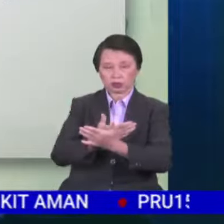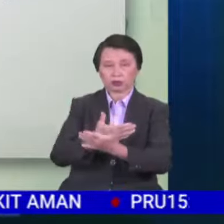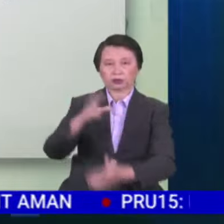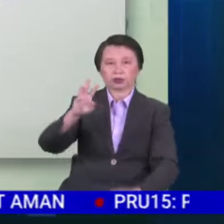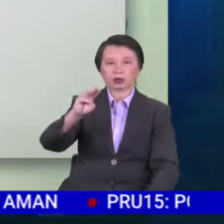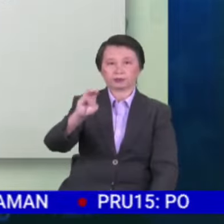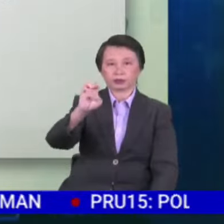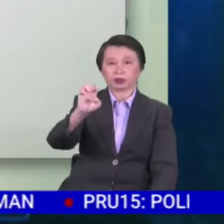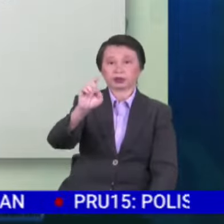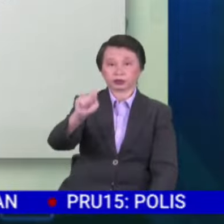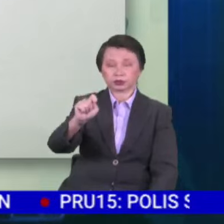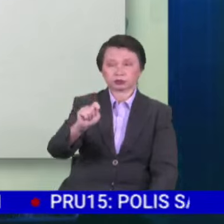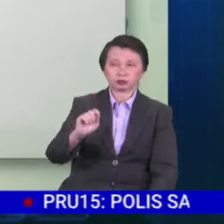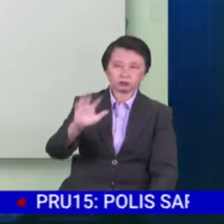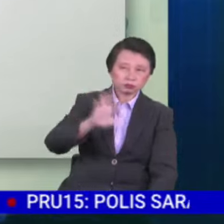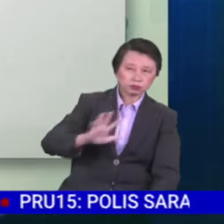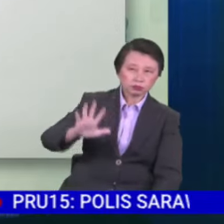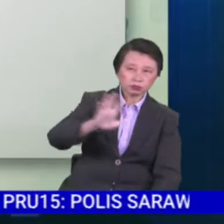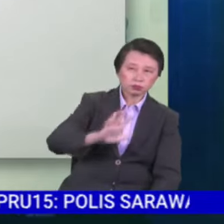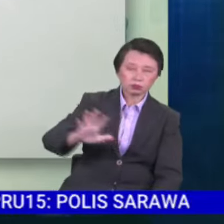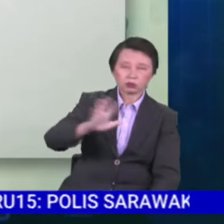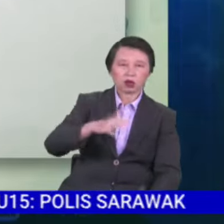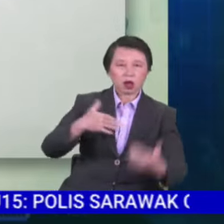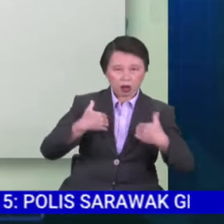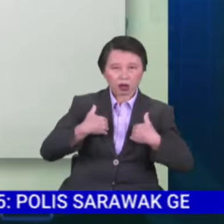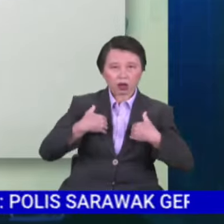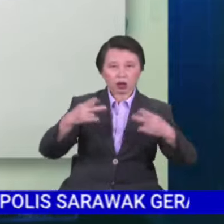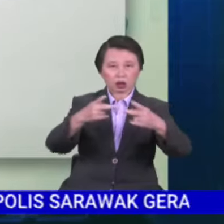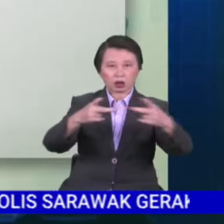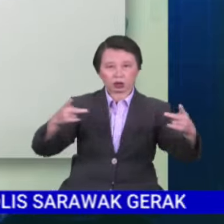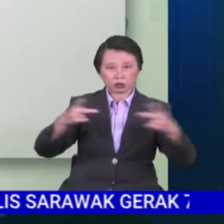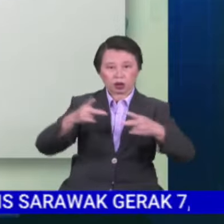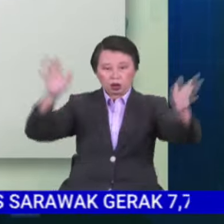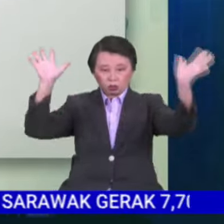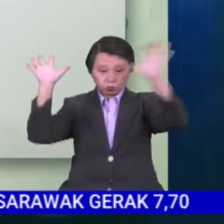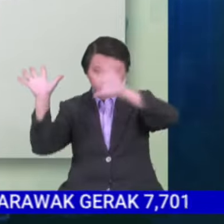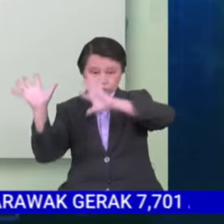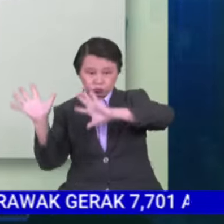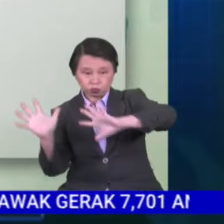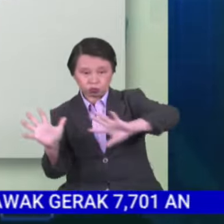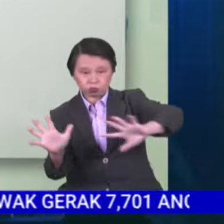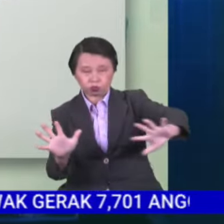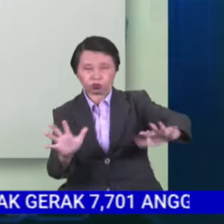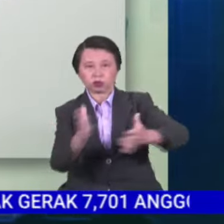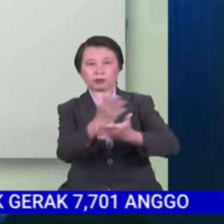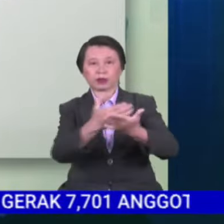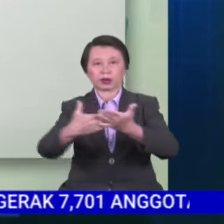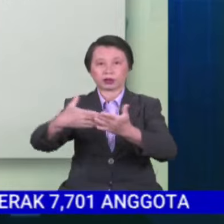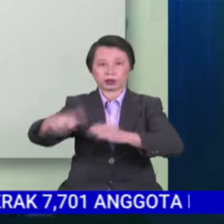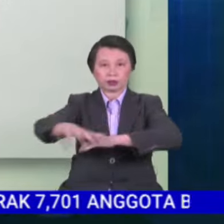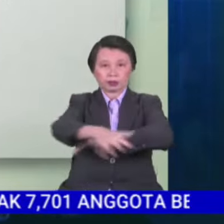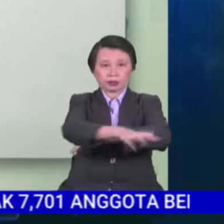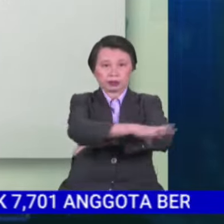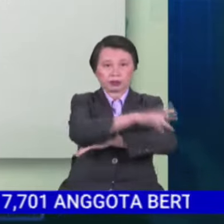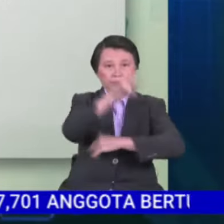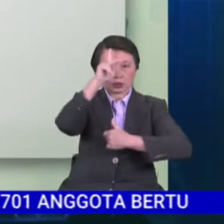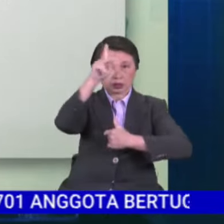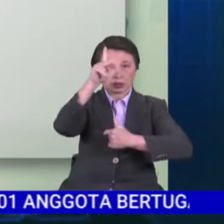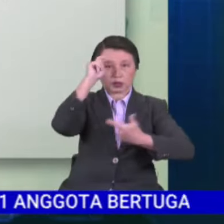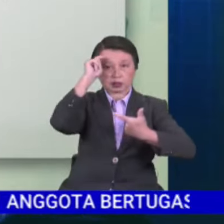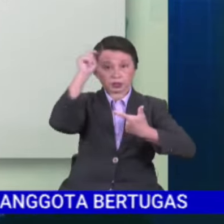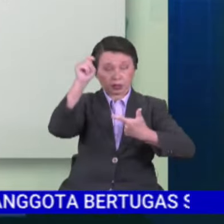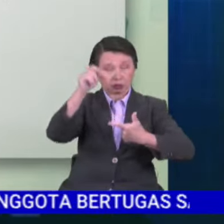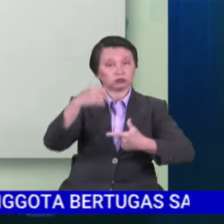Jabatan Meteorologi Malaysia menjangkakan terdapat kawasan penumpuan angin melibatkan bahagian pantai negeri Kelantan dan